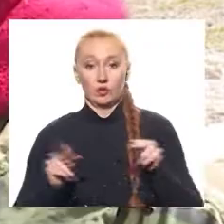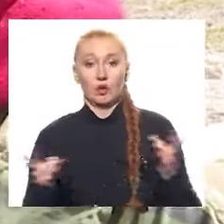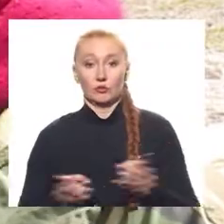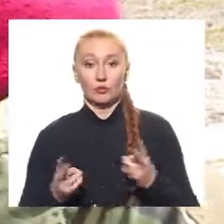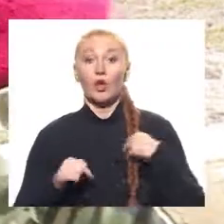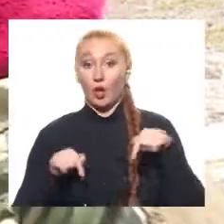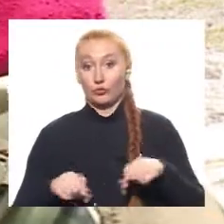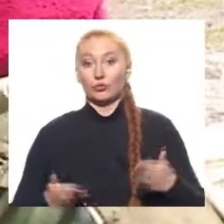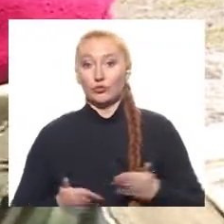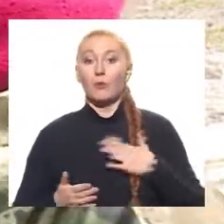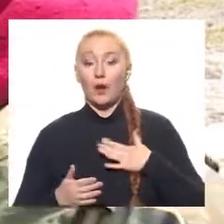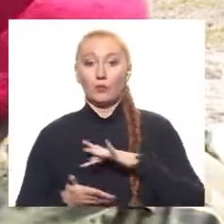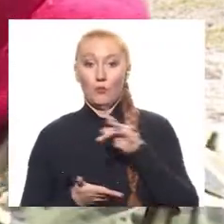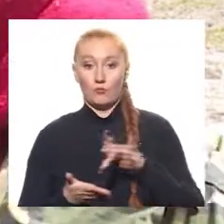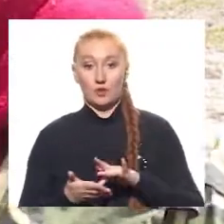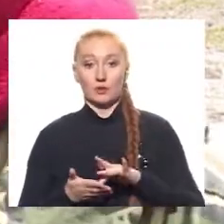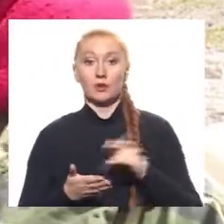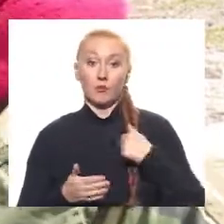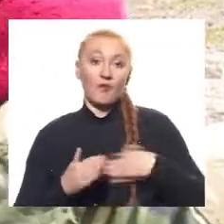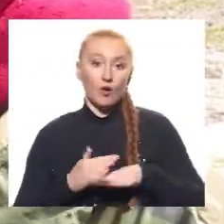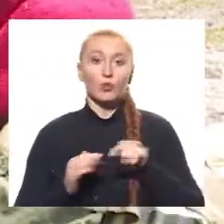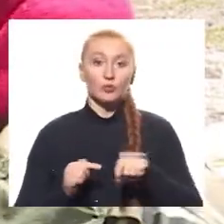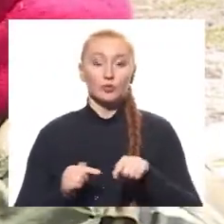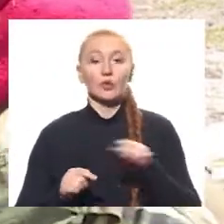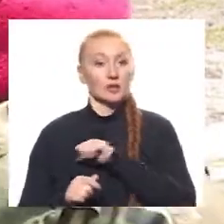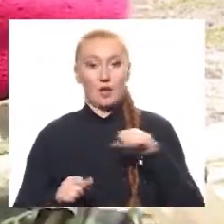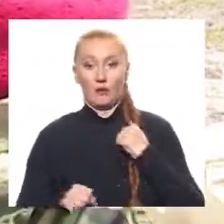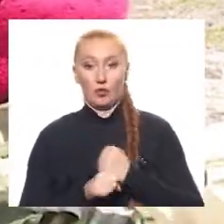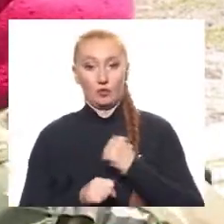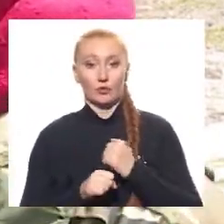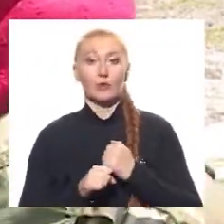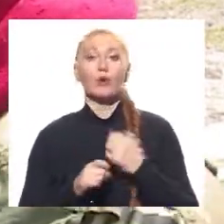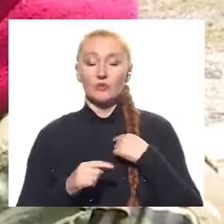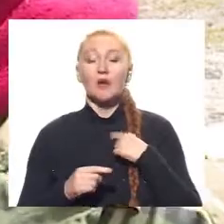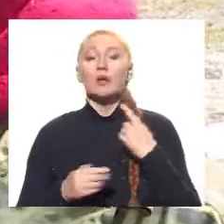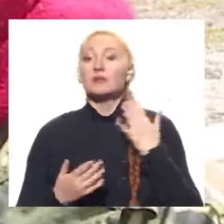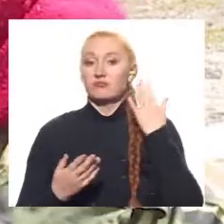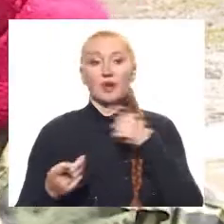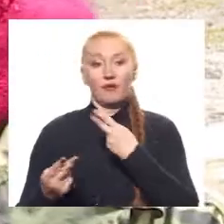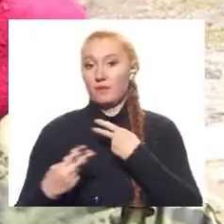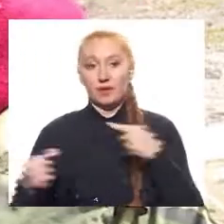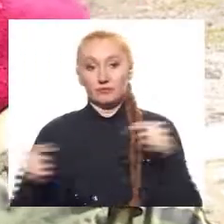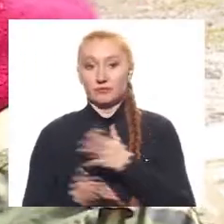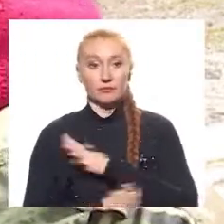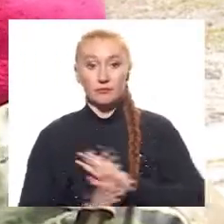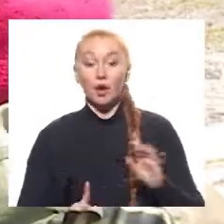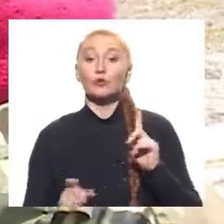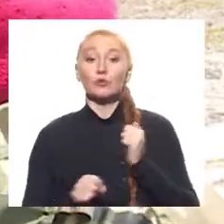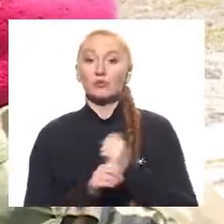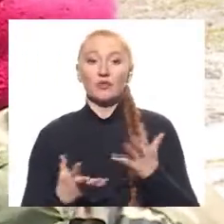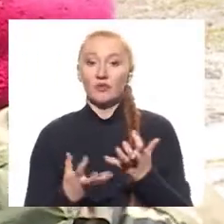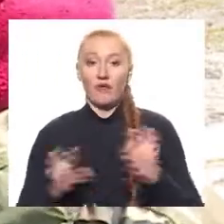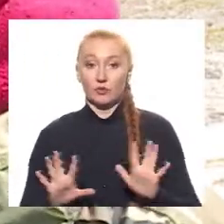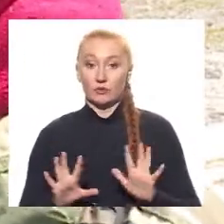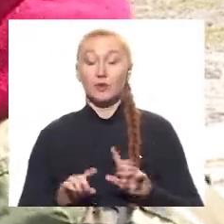тут живу, це моє місто. Ми виходимо, робимо все самі. У нас є розбіжності по проєкту, все, що ми робимо, не